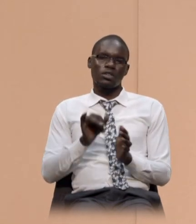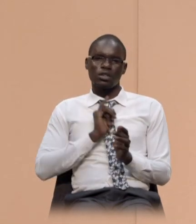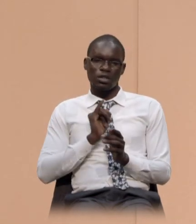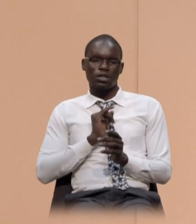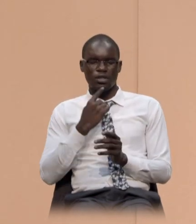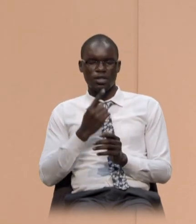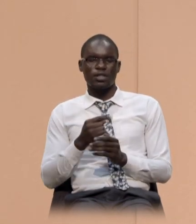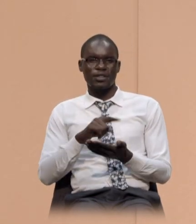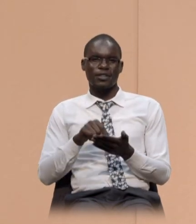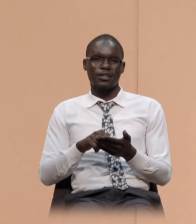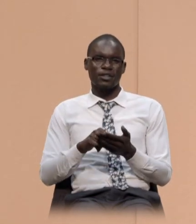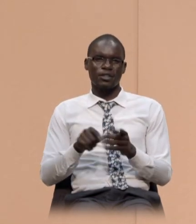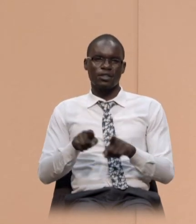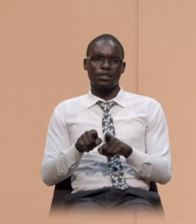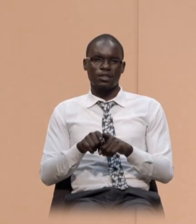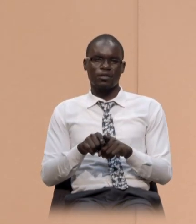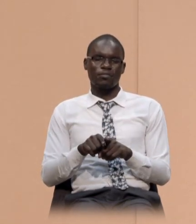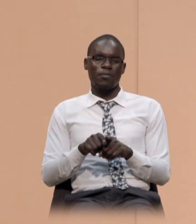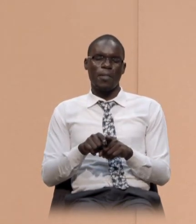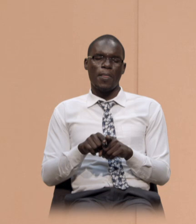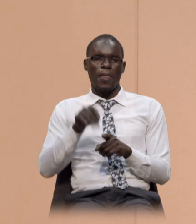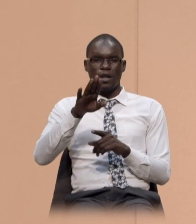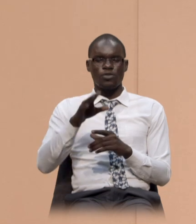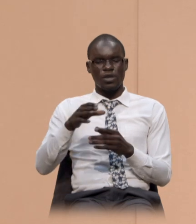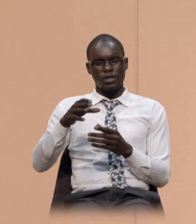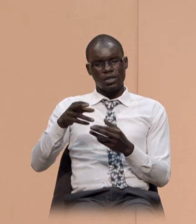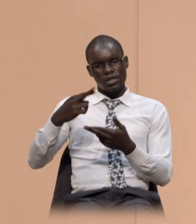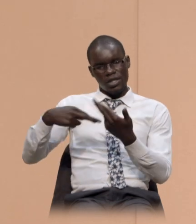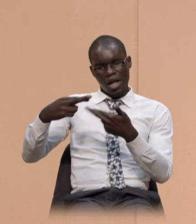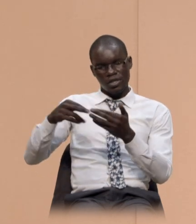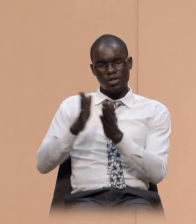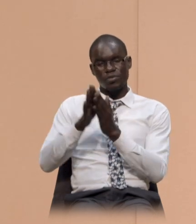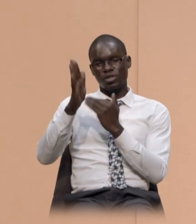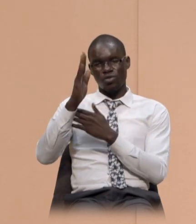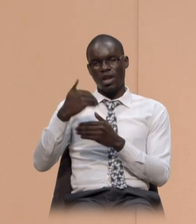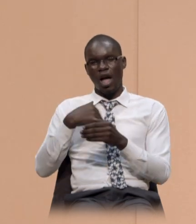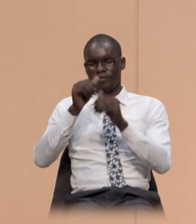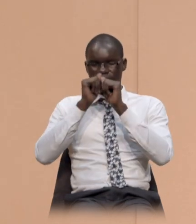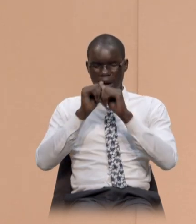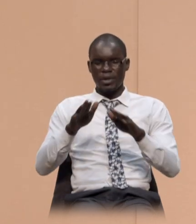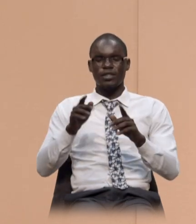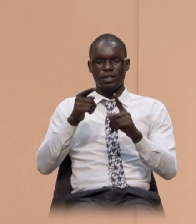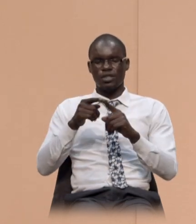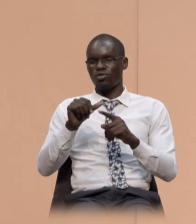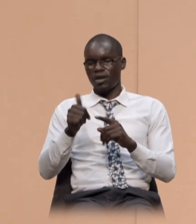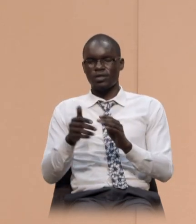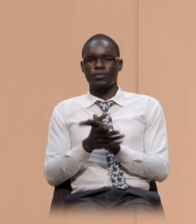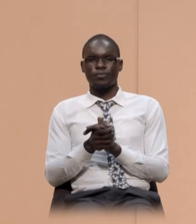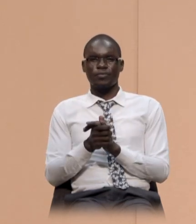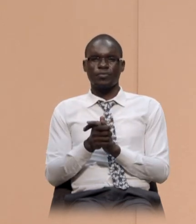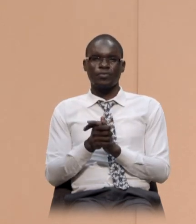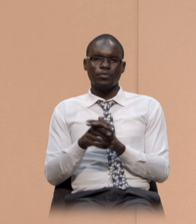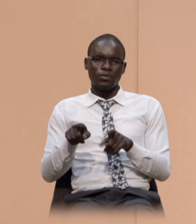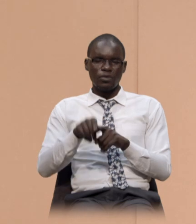watumishi wa Bwana, hapa nazungumza kwa upole. Ushirika wako na Mungu unaleta baraka za pekee. Ushirika wako